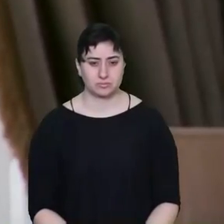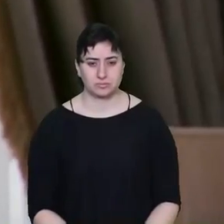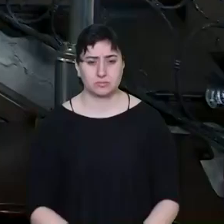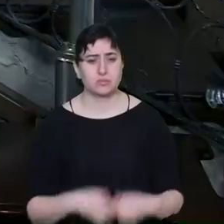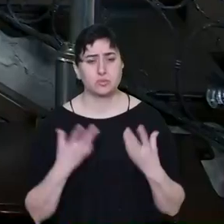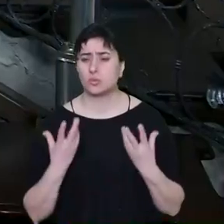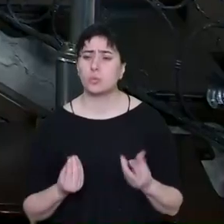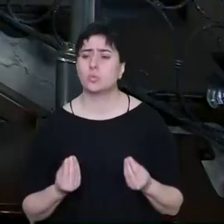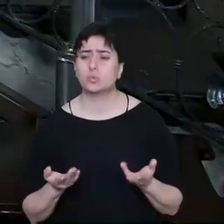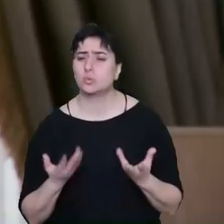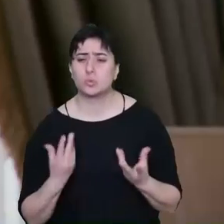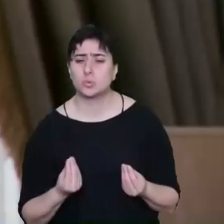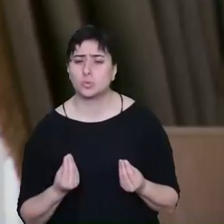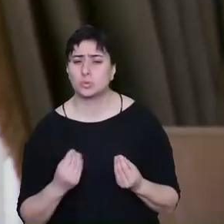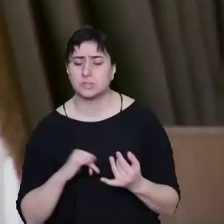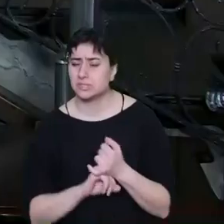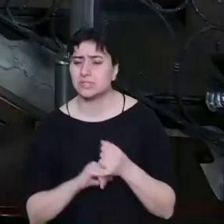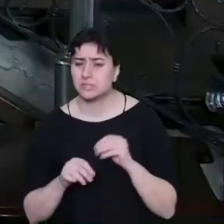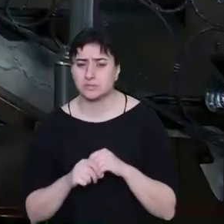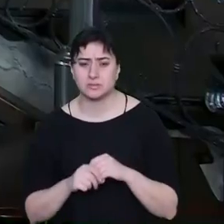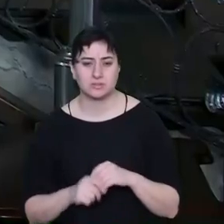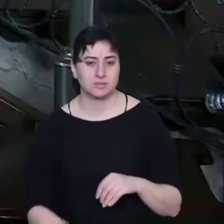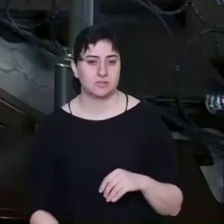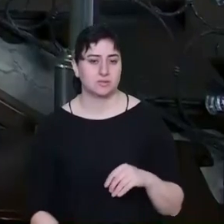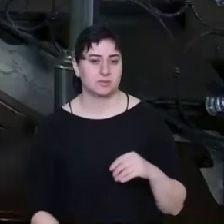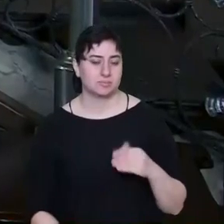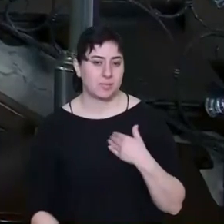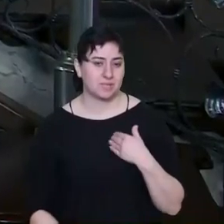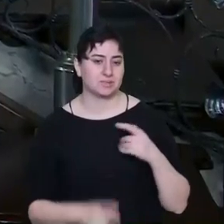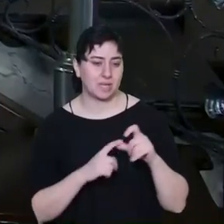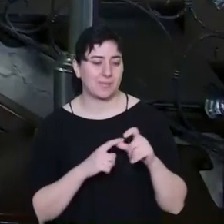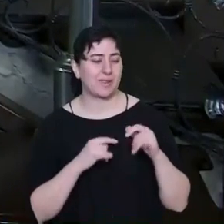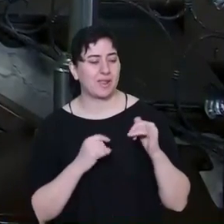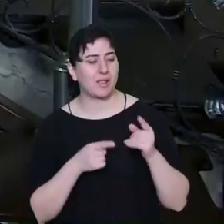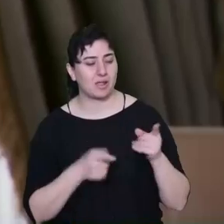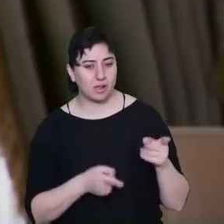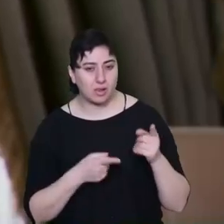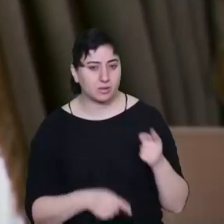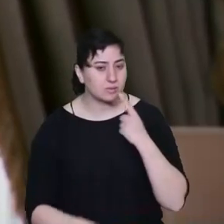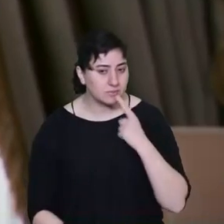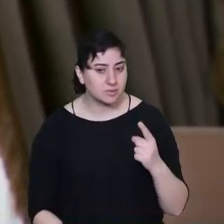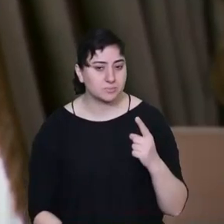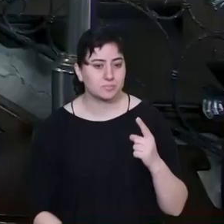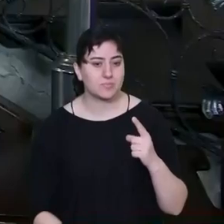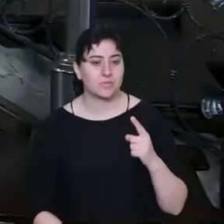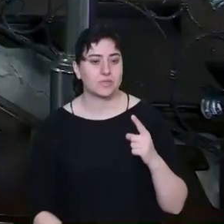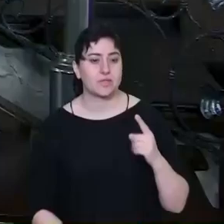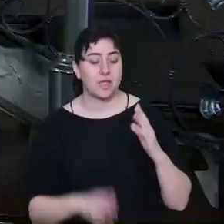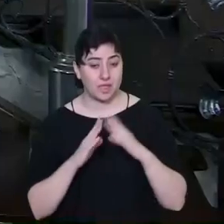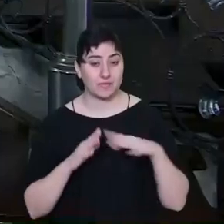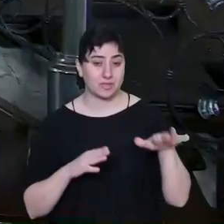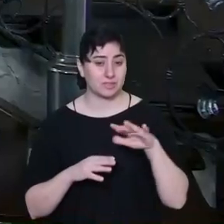Ne oluyor ya Şükrü Efendi? Ne oluyor? Ne iddiası? Ben dün Zarp Bey'e dalgasına dedim ki, şimdi Filla'da